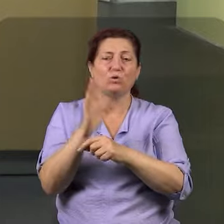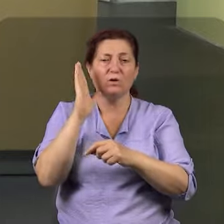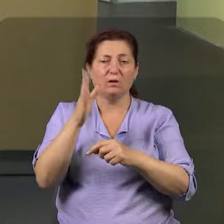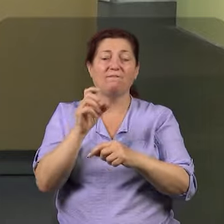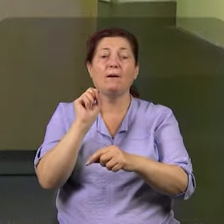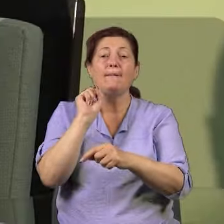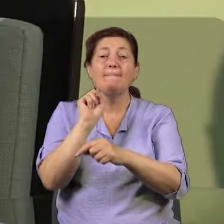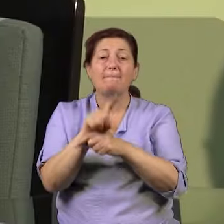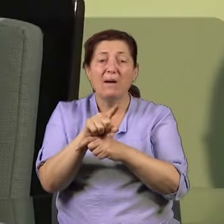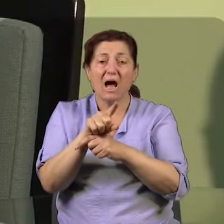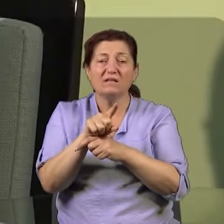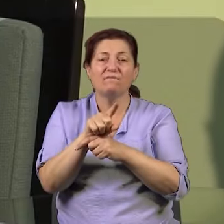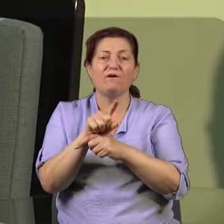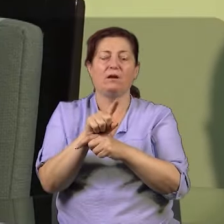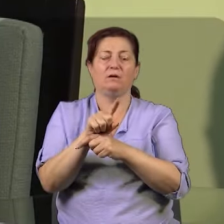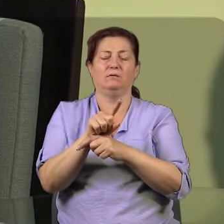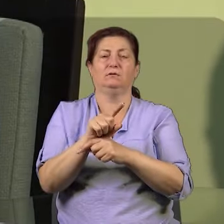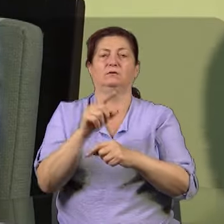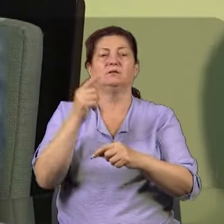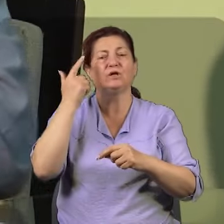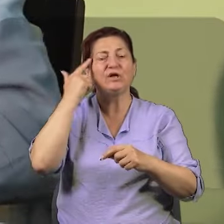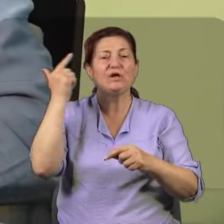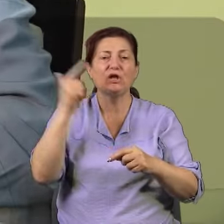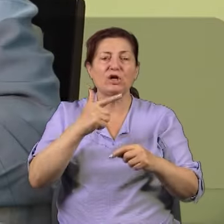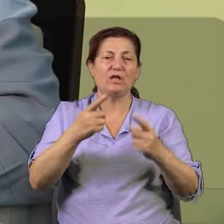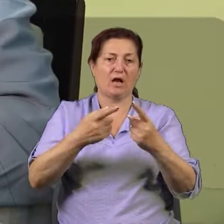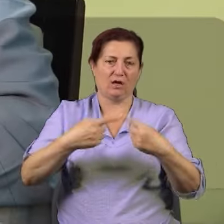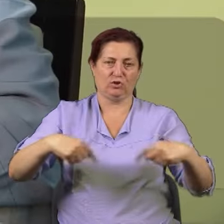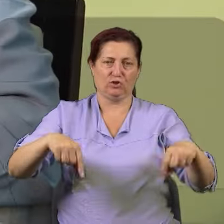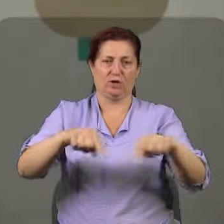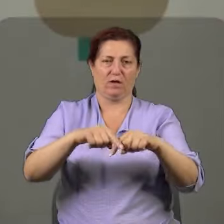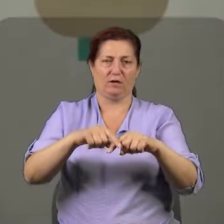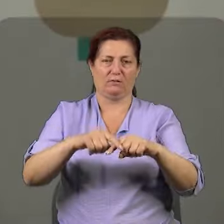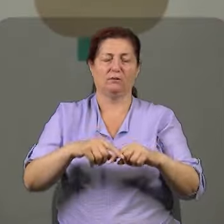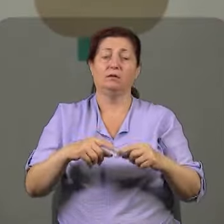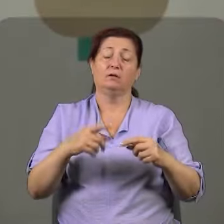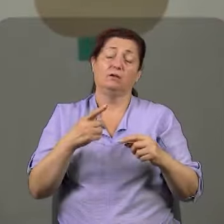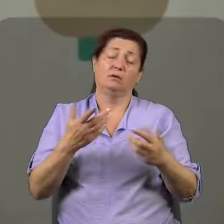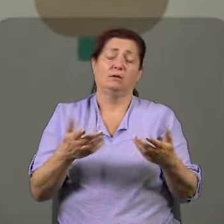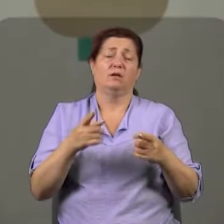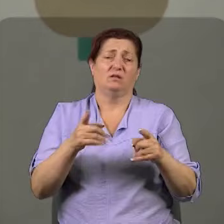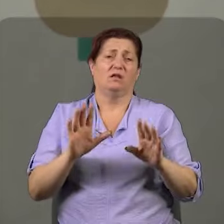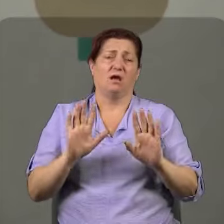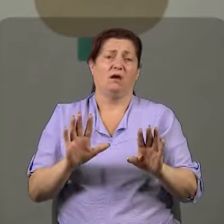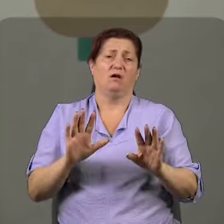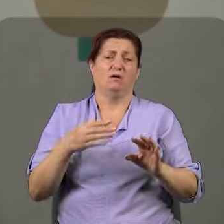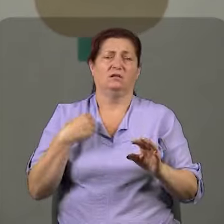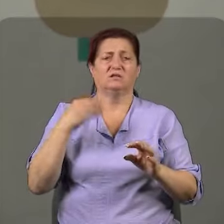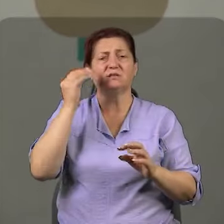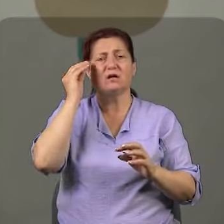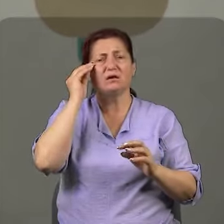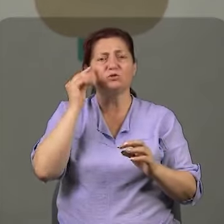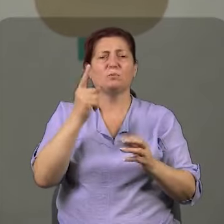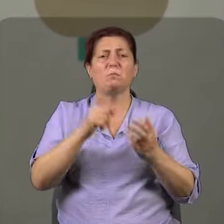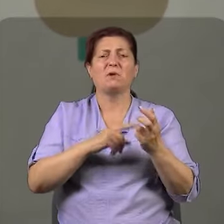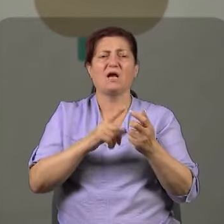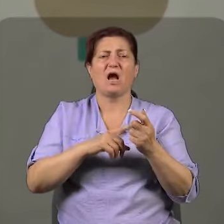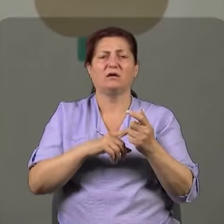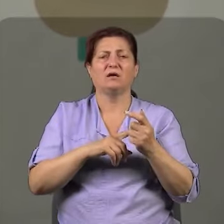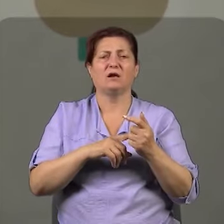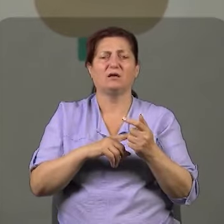պատվեր իջացնել, այսպես ասած, գիտական շրջանակներին։ Դե հա, ես կարծում եմ, ոնց որ ասացինք մի քանի անգամ, սա ցույց է